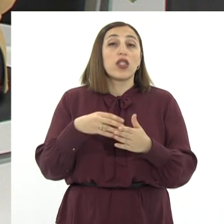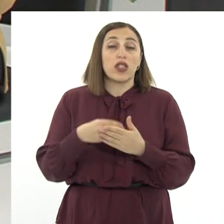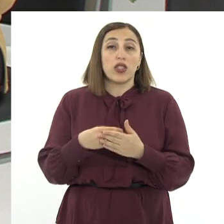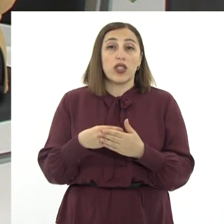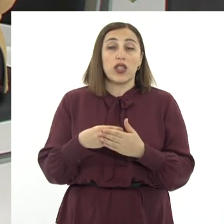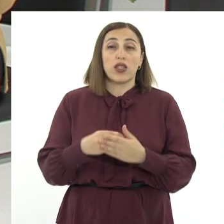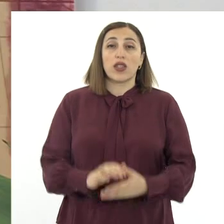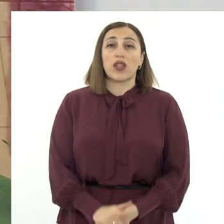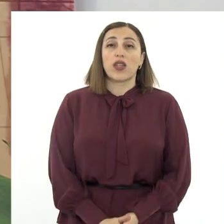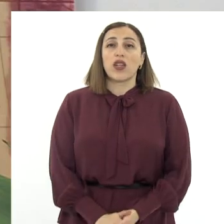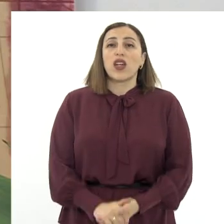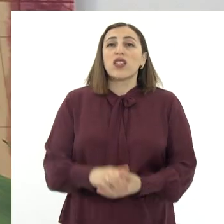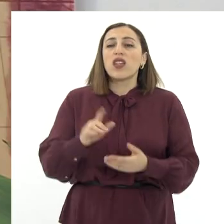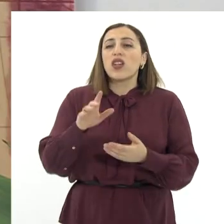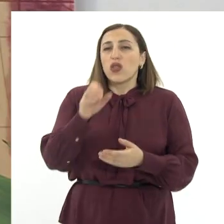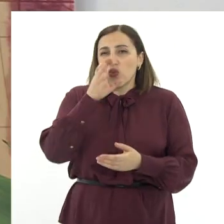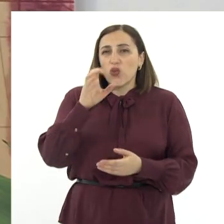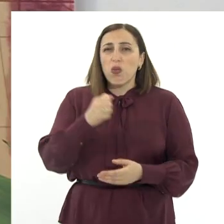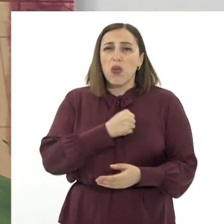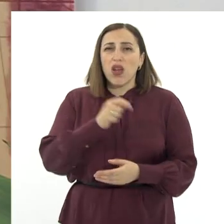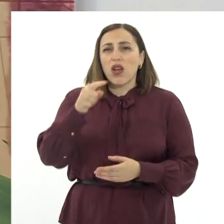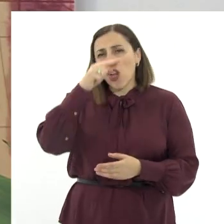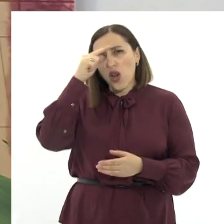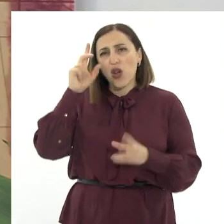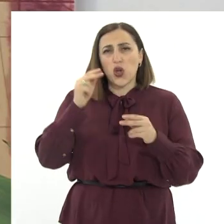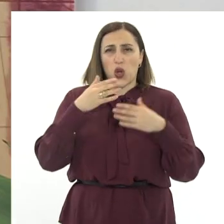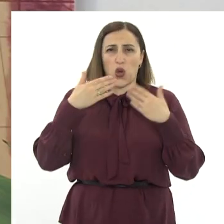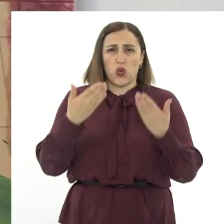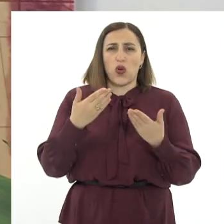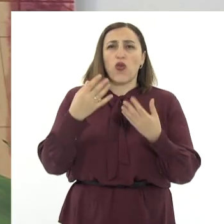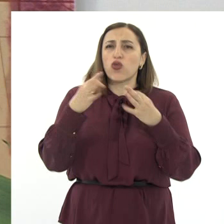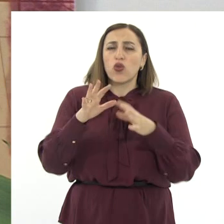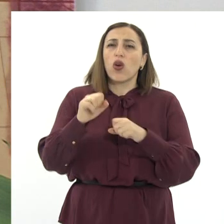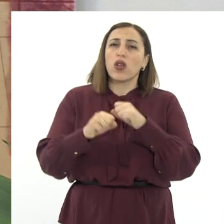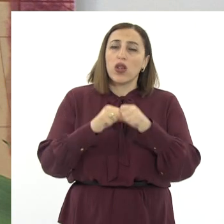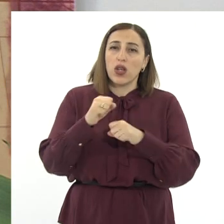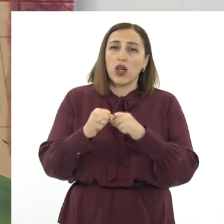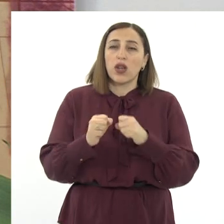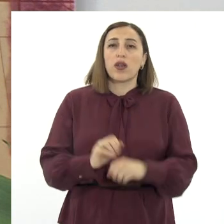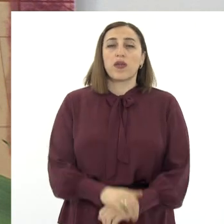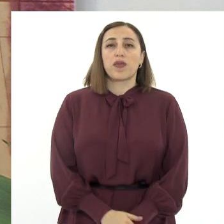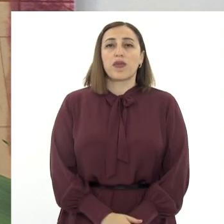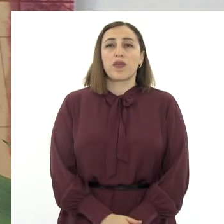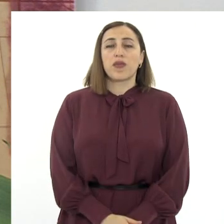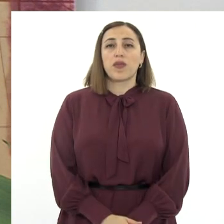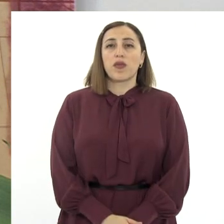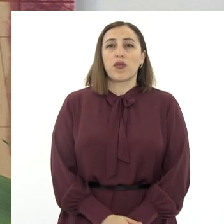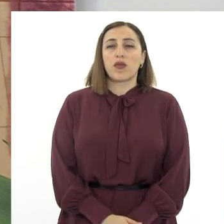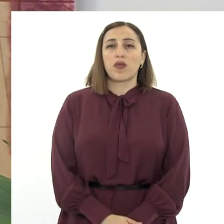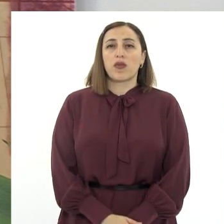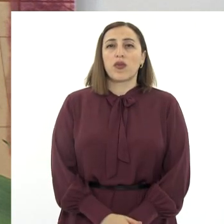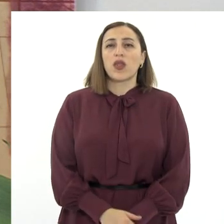է չարություն, հա՞։ Այսինքն դժբախտացնում են շանը, որպեսզի նա չանի չարություն։ Փոքրինչ չէ, փոքրինչ չէ,